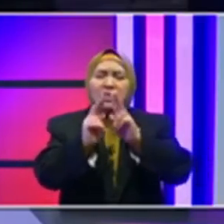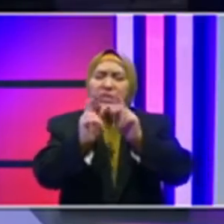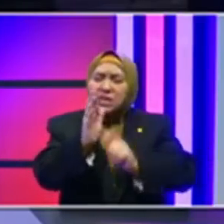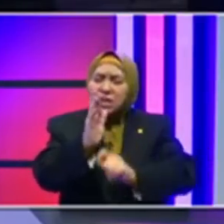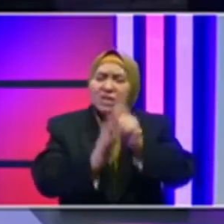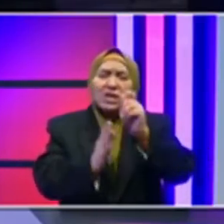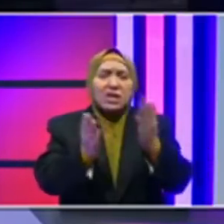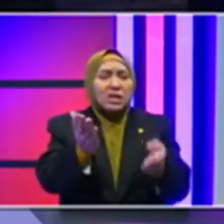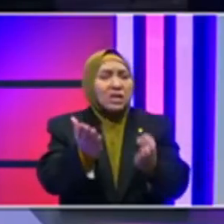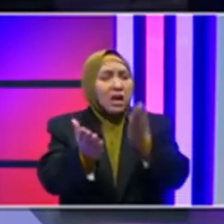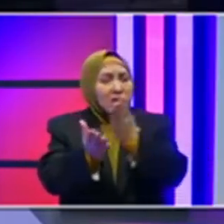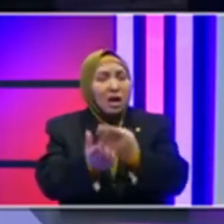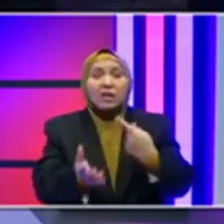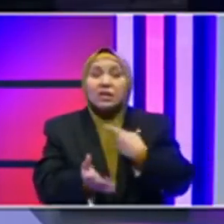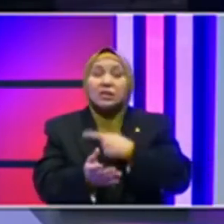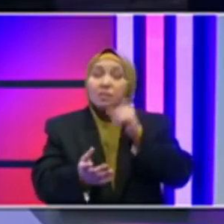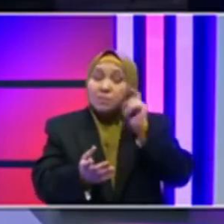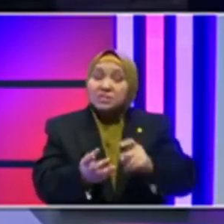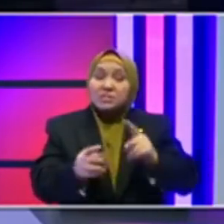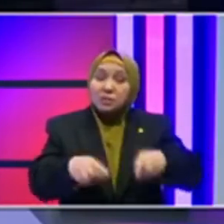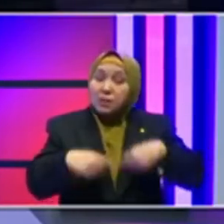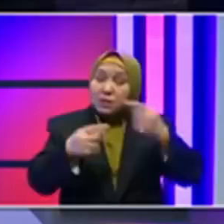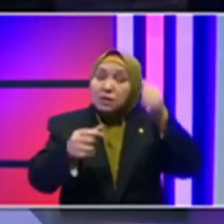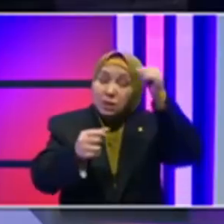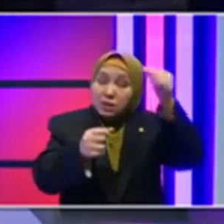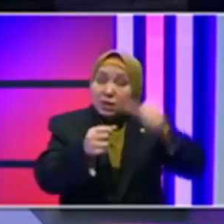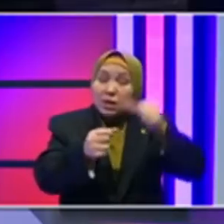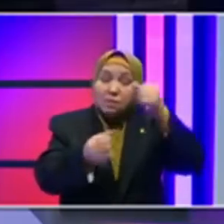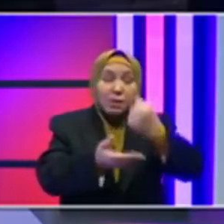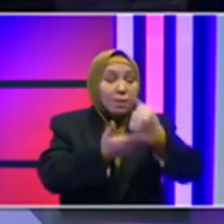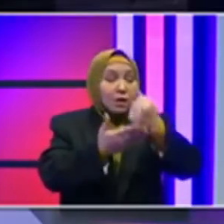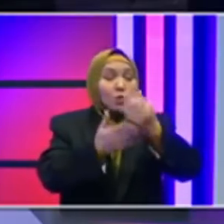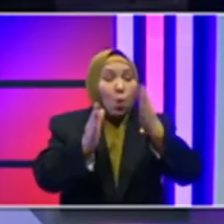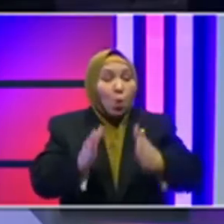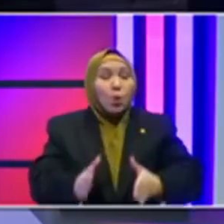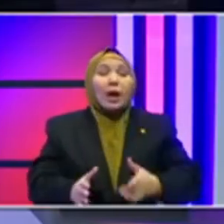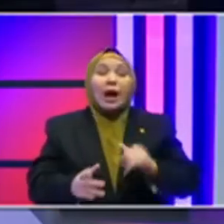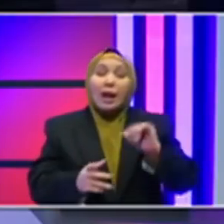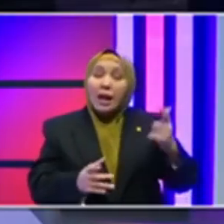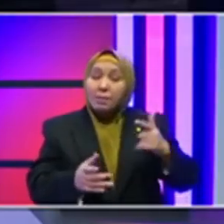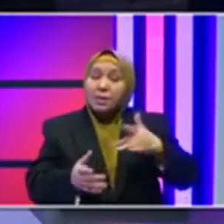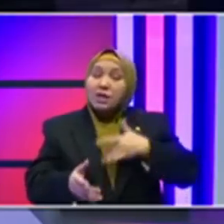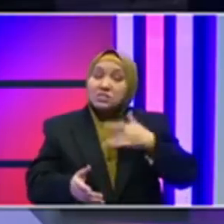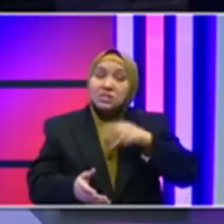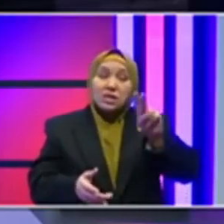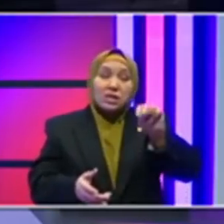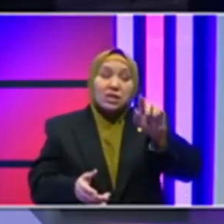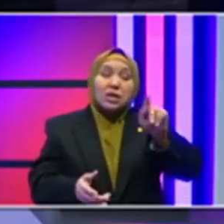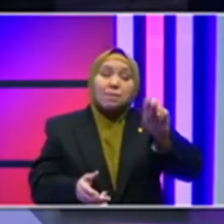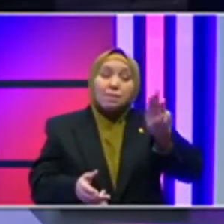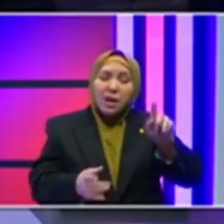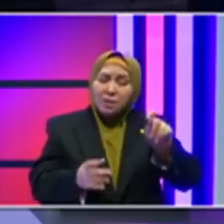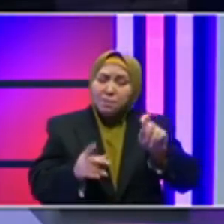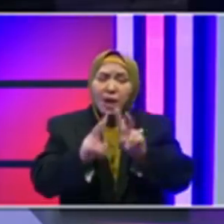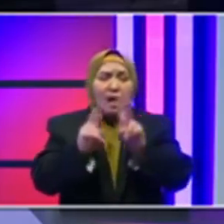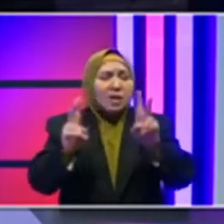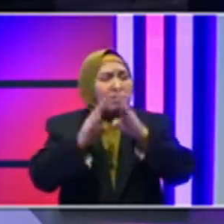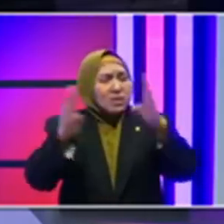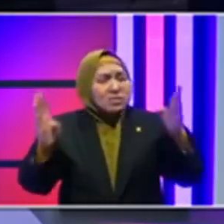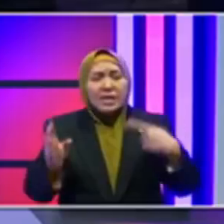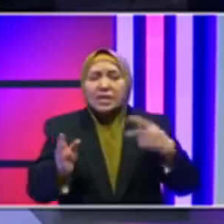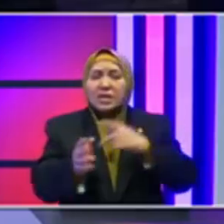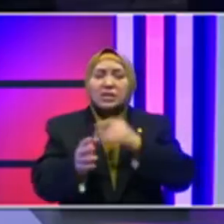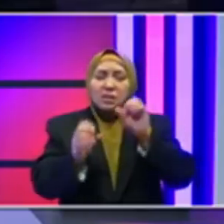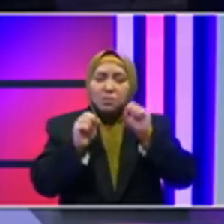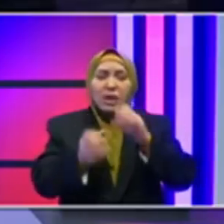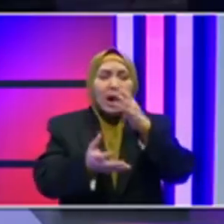Ee kita pergi mengingatkan membantu orang lain merasa ini nikmat paling besar Hidayah ini inilah yang boleh kita ambil